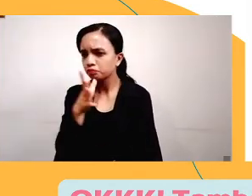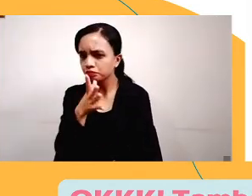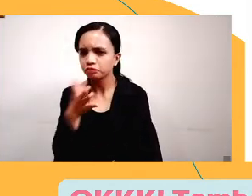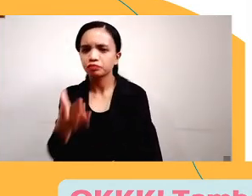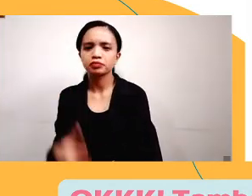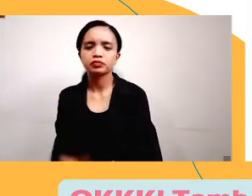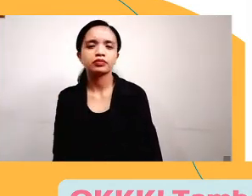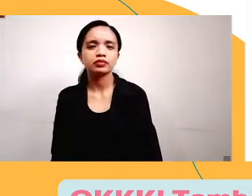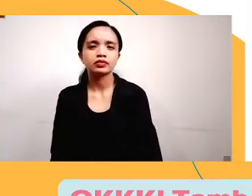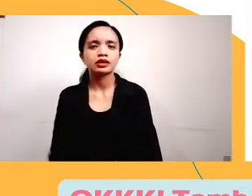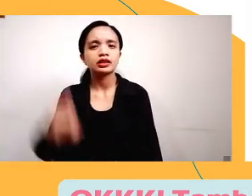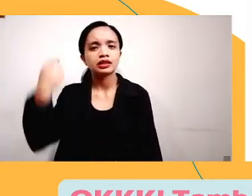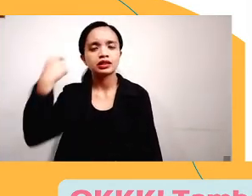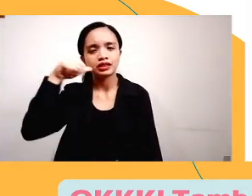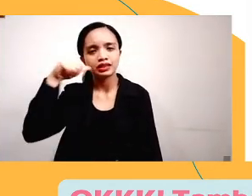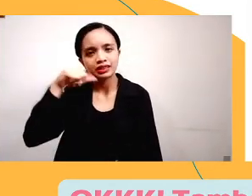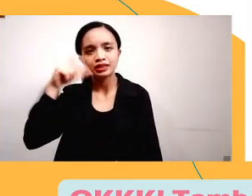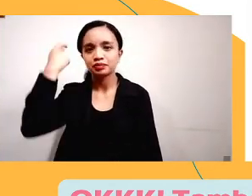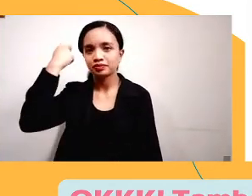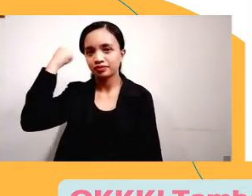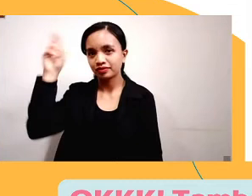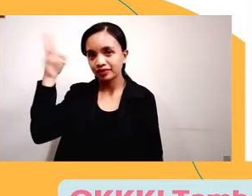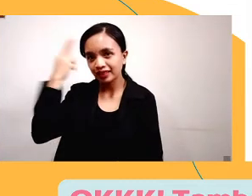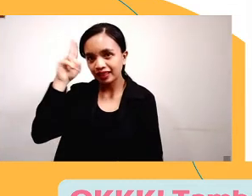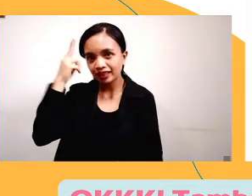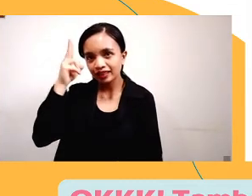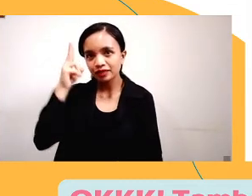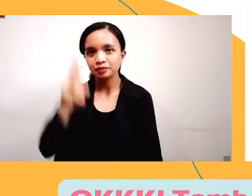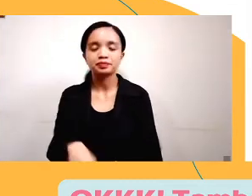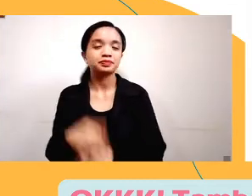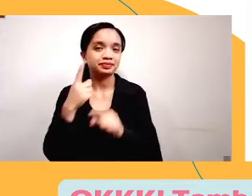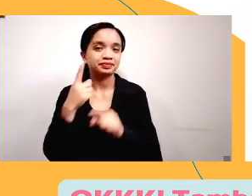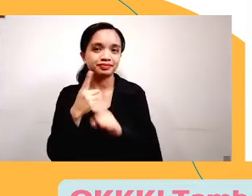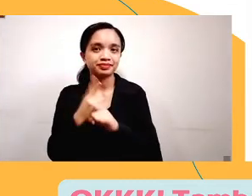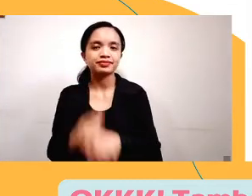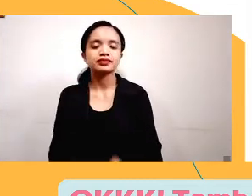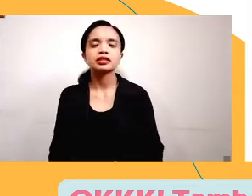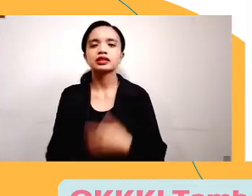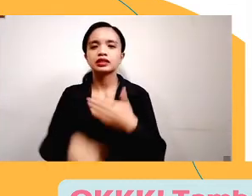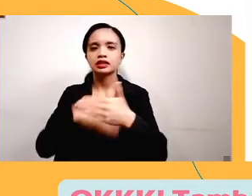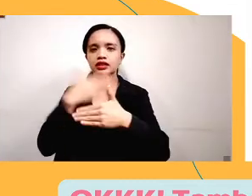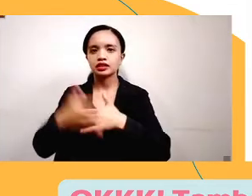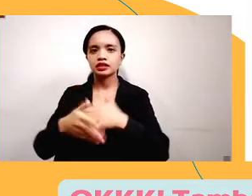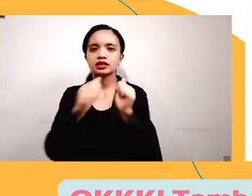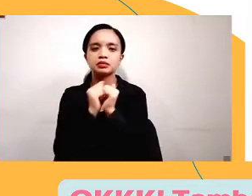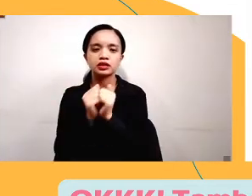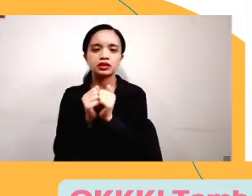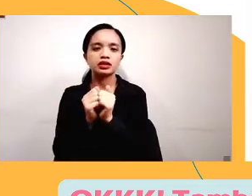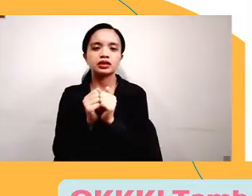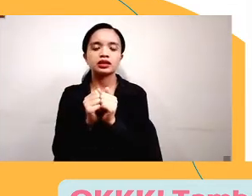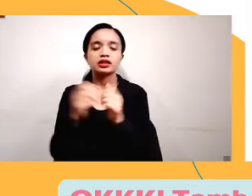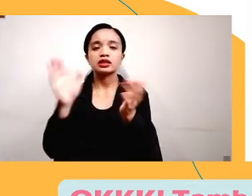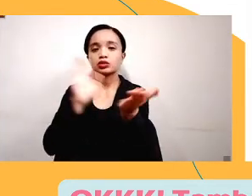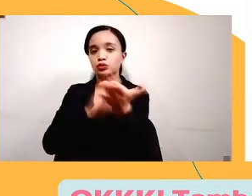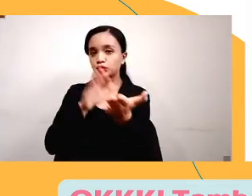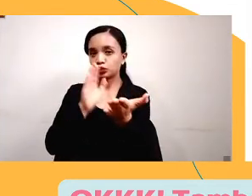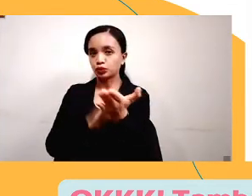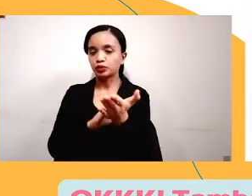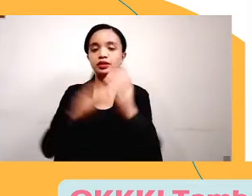mga tito-tita kung may kasama sa bahay, no? Kapwa kasama din yung mga kasama na sa eskwelahan, mga